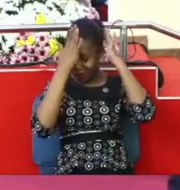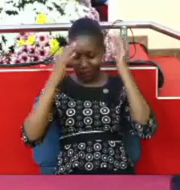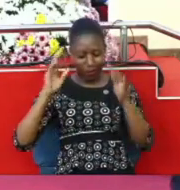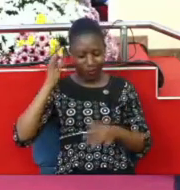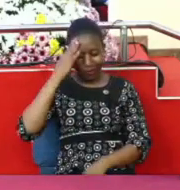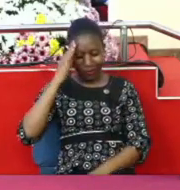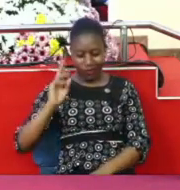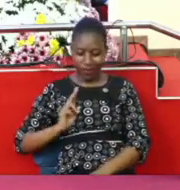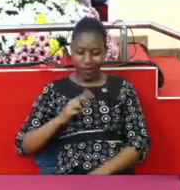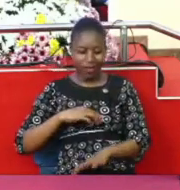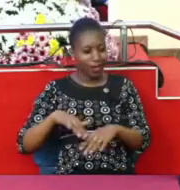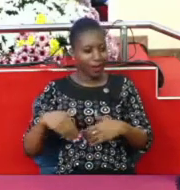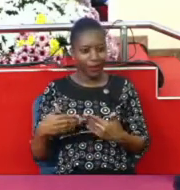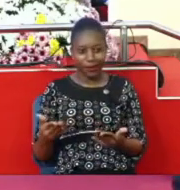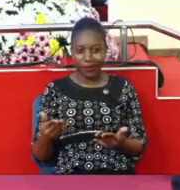Sikukuona.